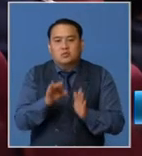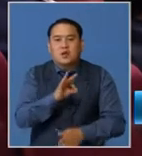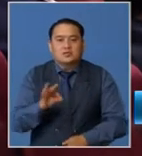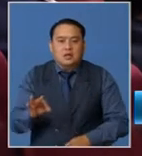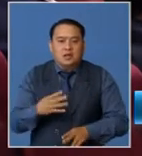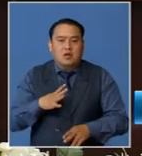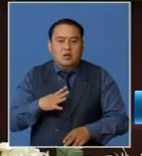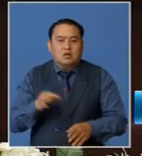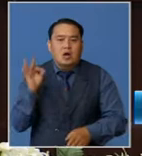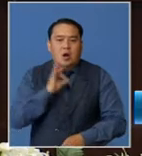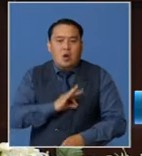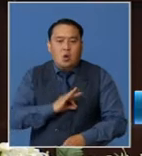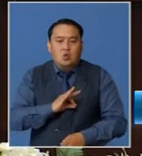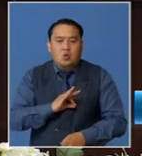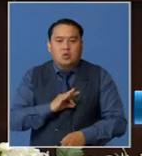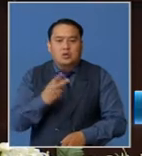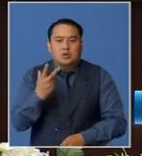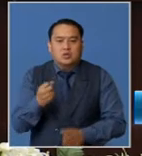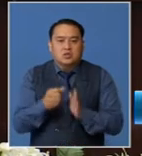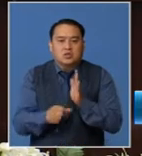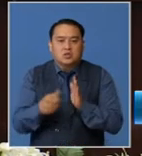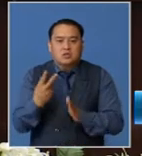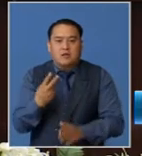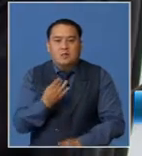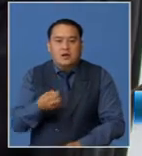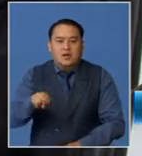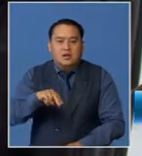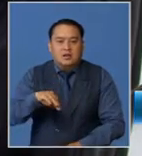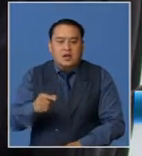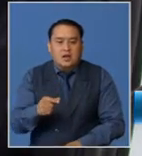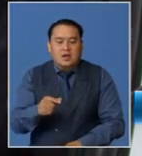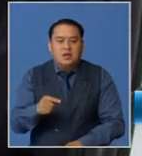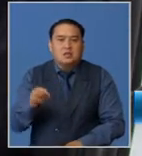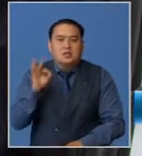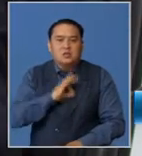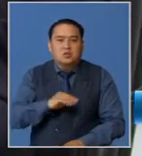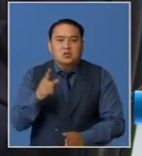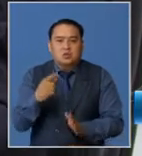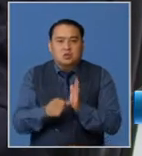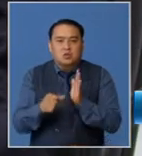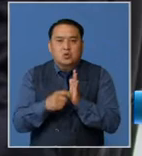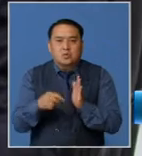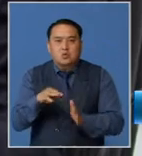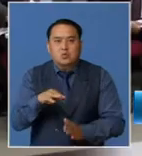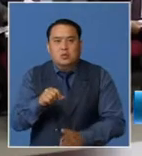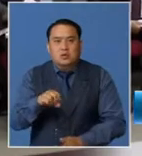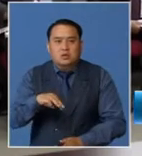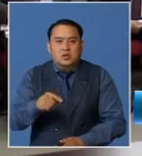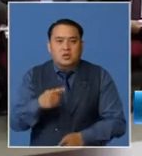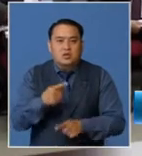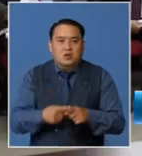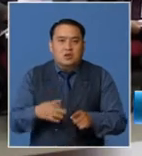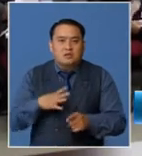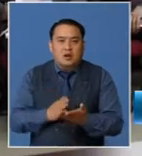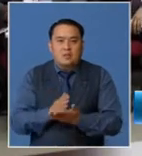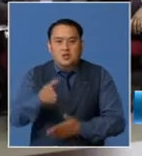99,8%. Доходная часть превысила 362 миллиарда тенге. Не освоено 657 миллионов. Основная доля